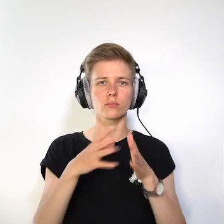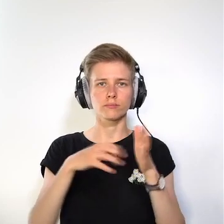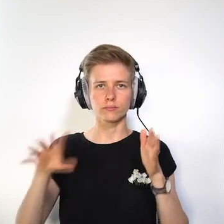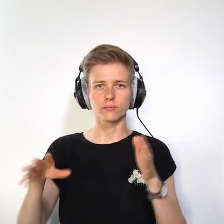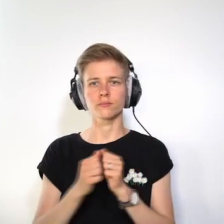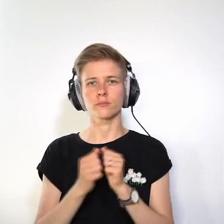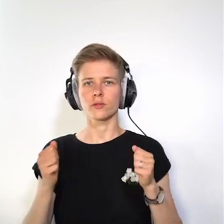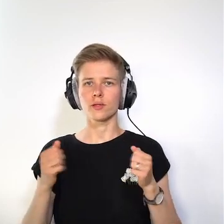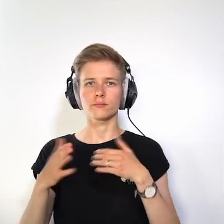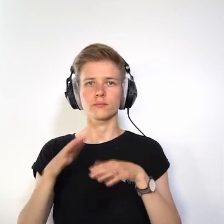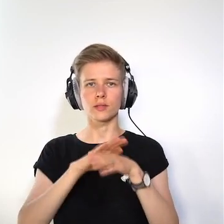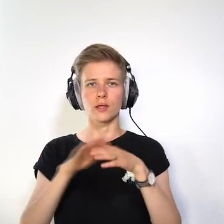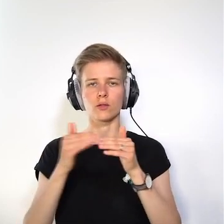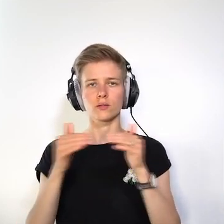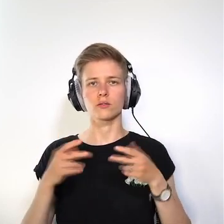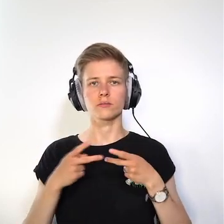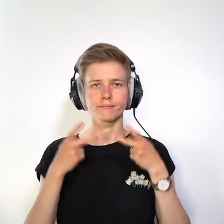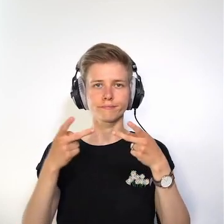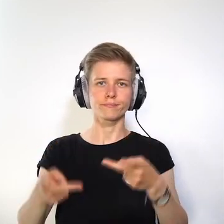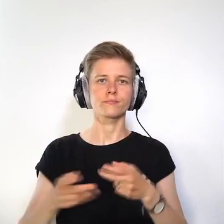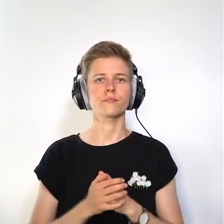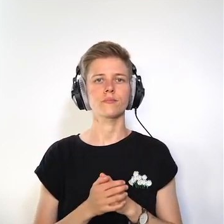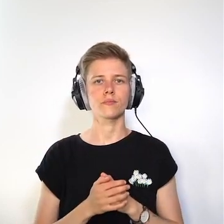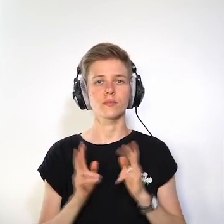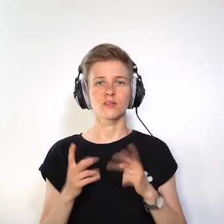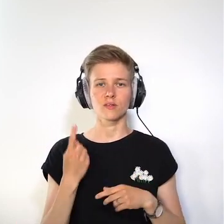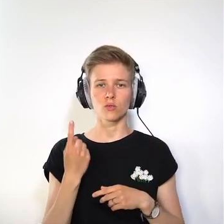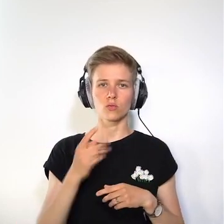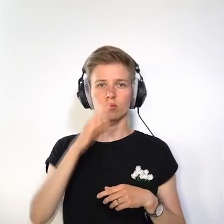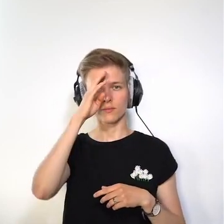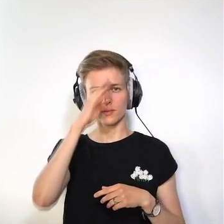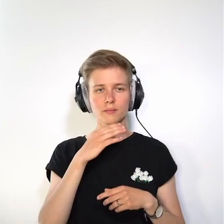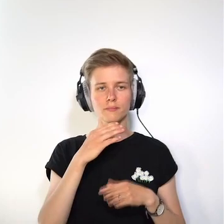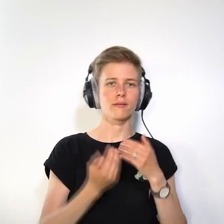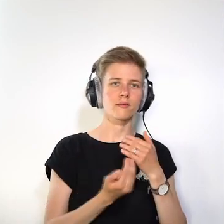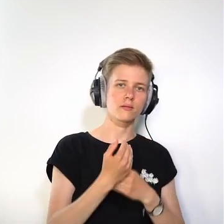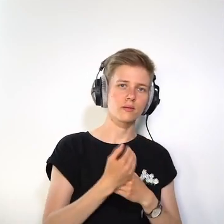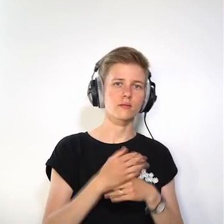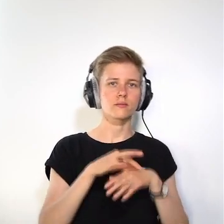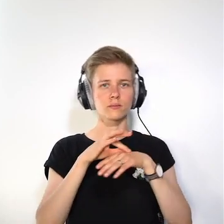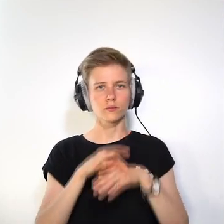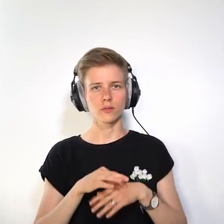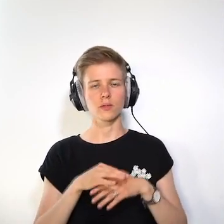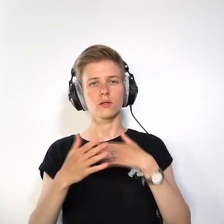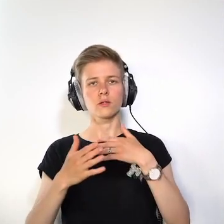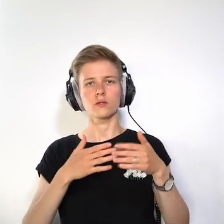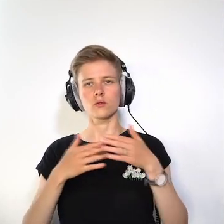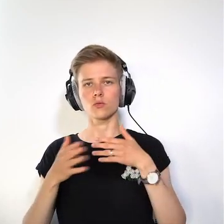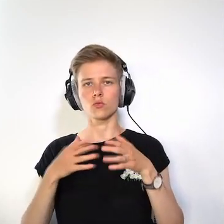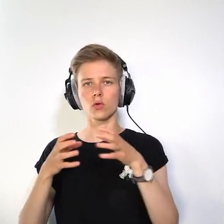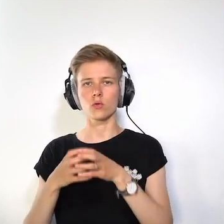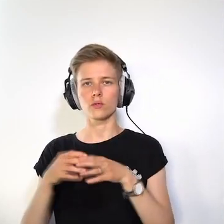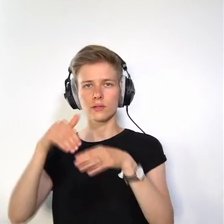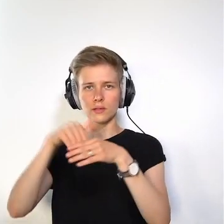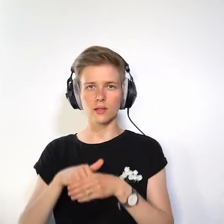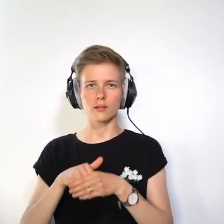suuri merkitys ne yksittäisillä ihmisillä voi olla sekä potilaina tai asiakkaina, että työyhteisön jäseninä siinä, että miten ne käsitykset